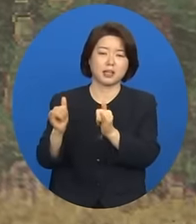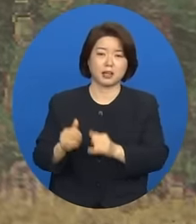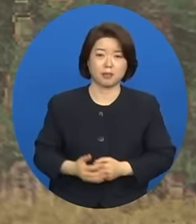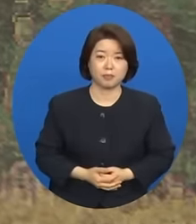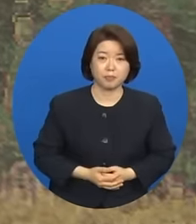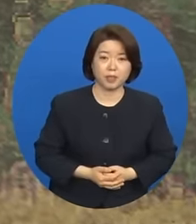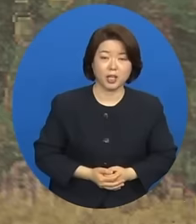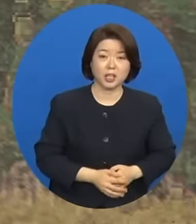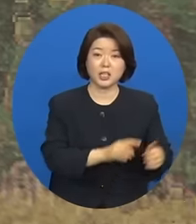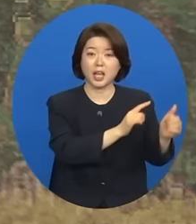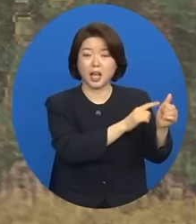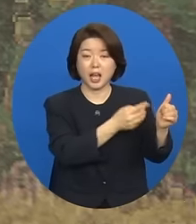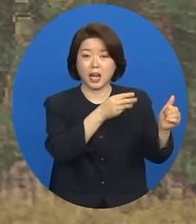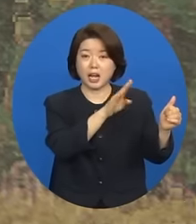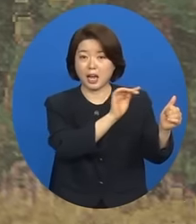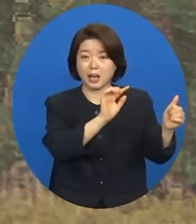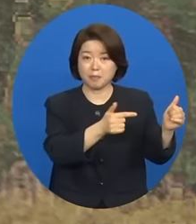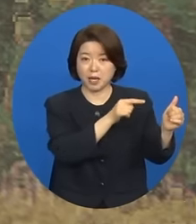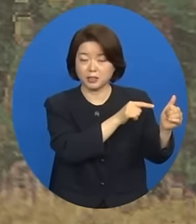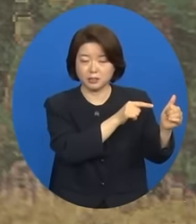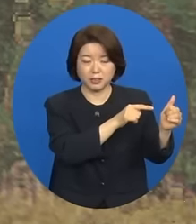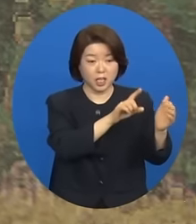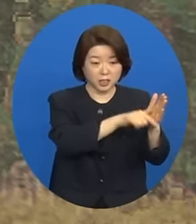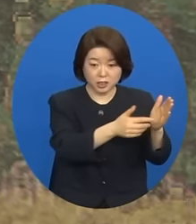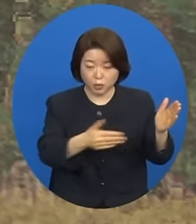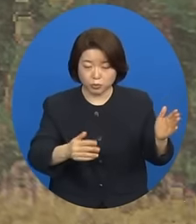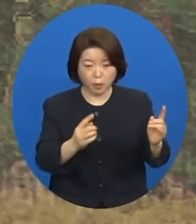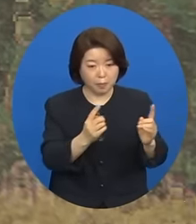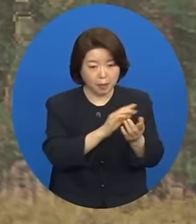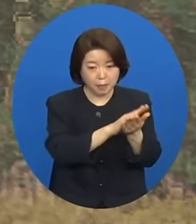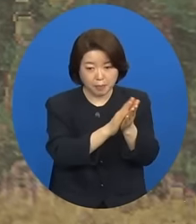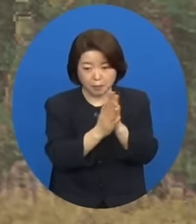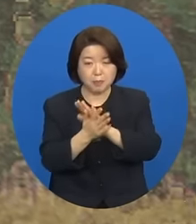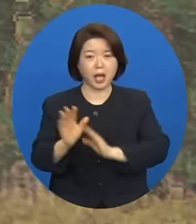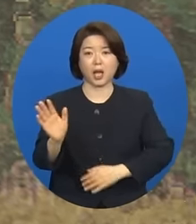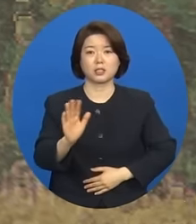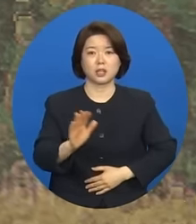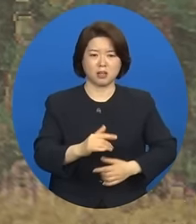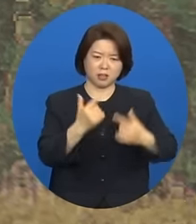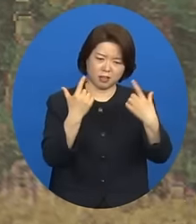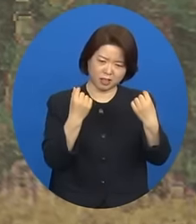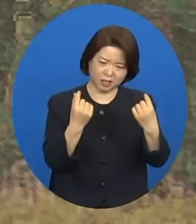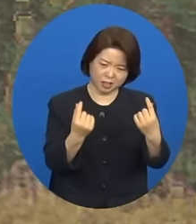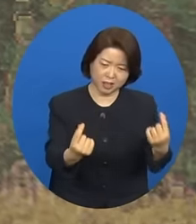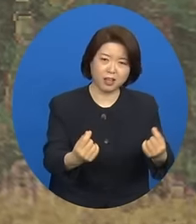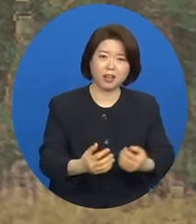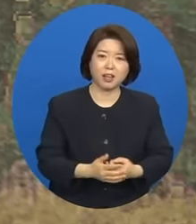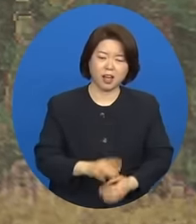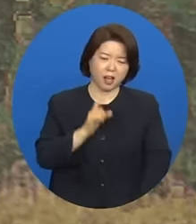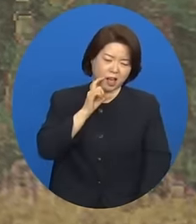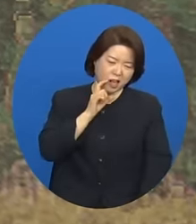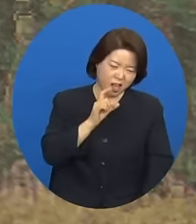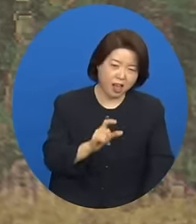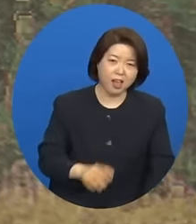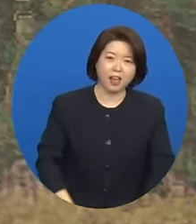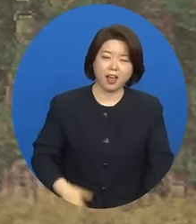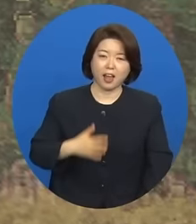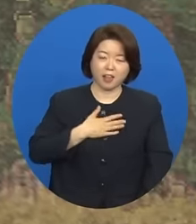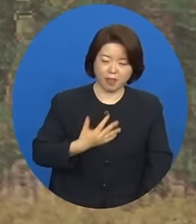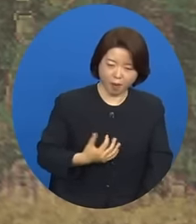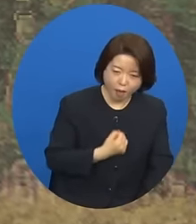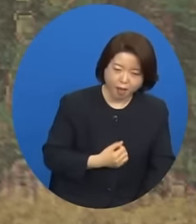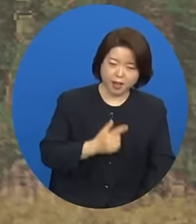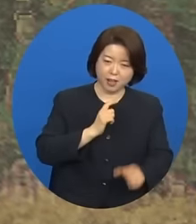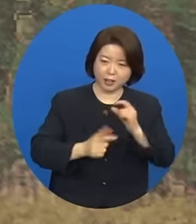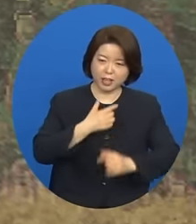시간이 가면 갈수록 변화되는 것이 아니라 똑같아요. 계속해서 내 것을 유지하고 내 것을 더 많이